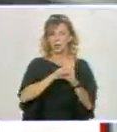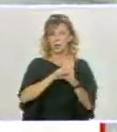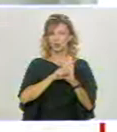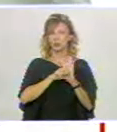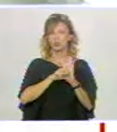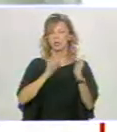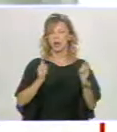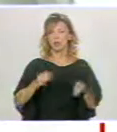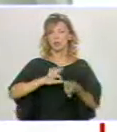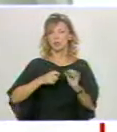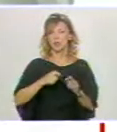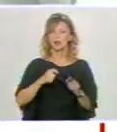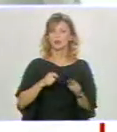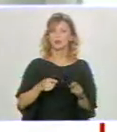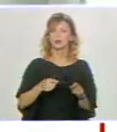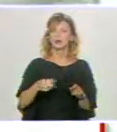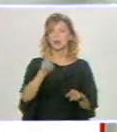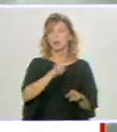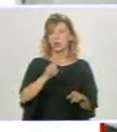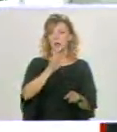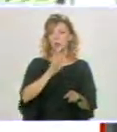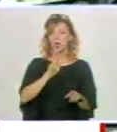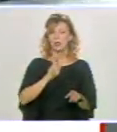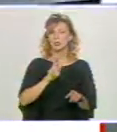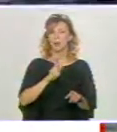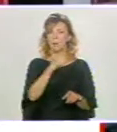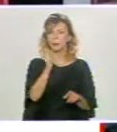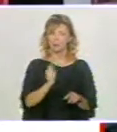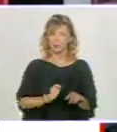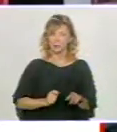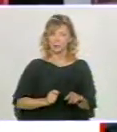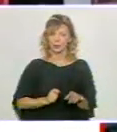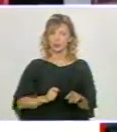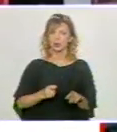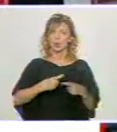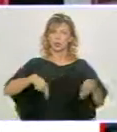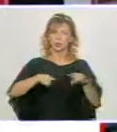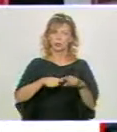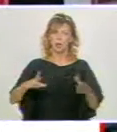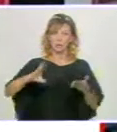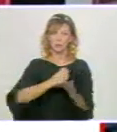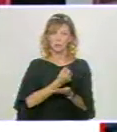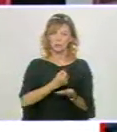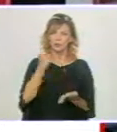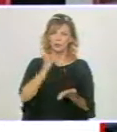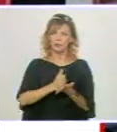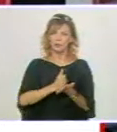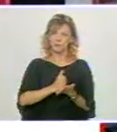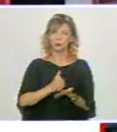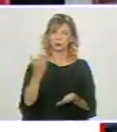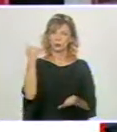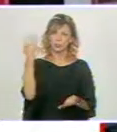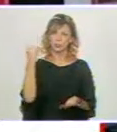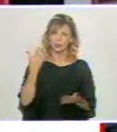refacerea corectelor și autorizațiilor. Avizul obținut în anul 2009 la începerea lucrărilor prevedea un anumit